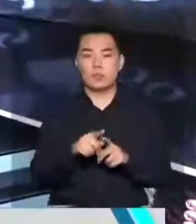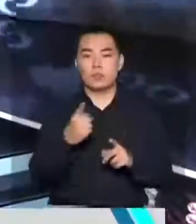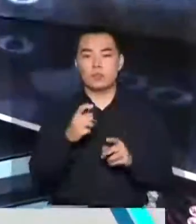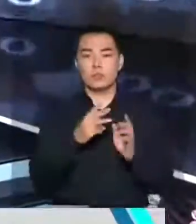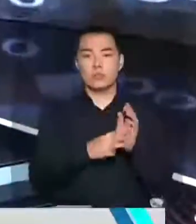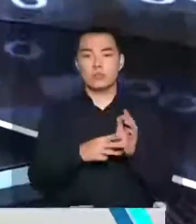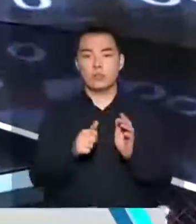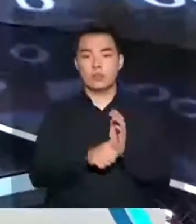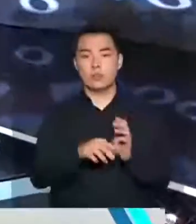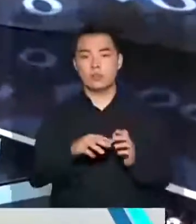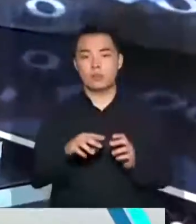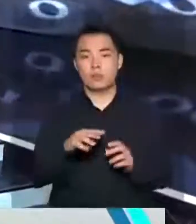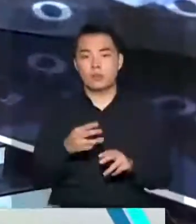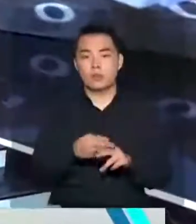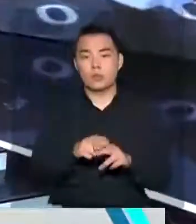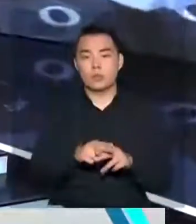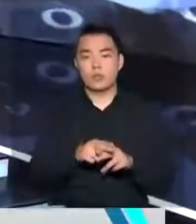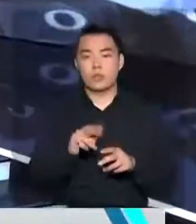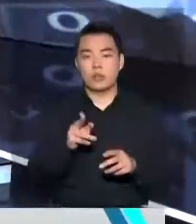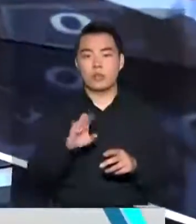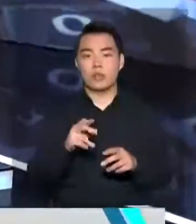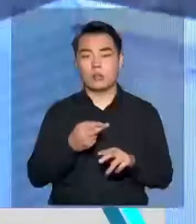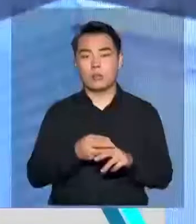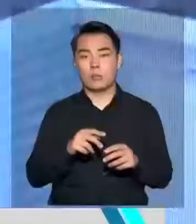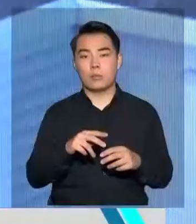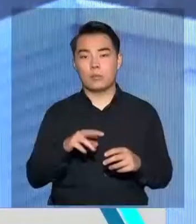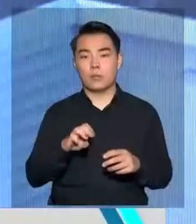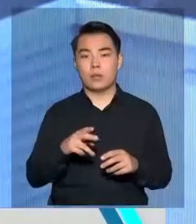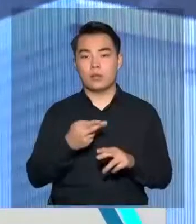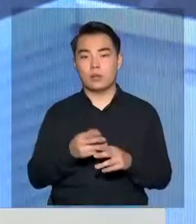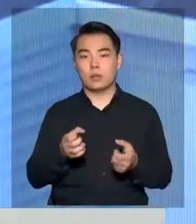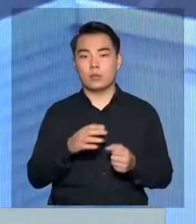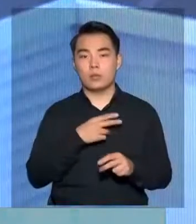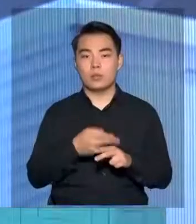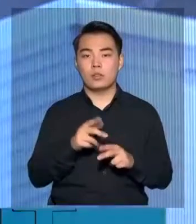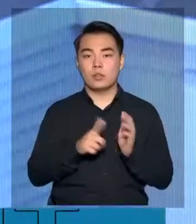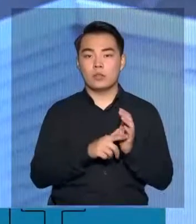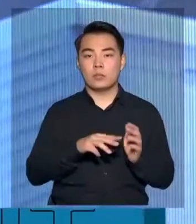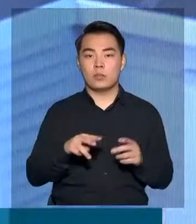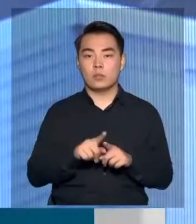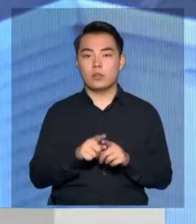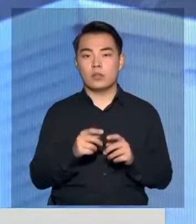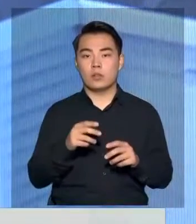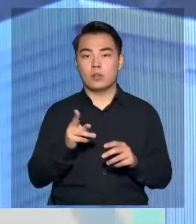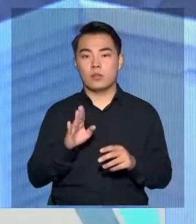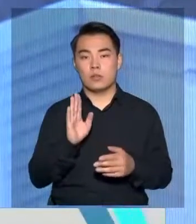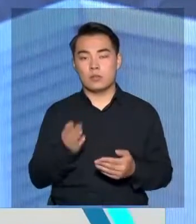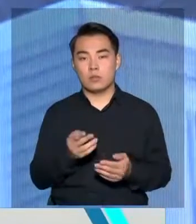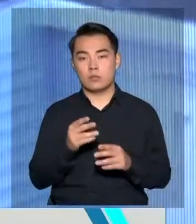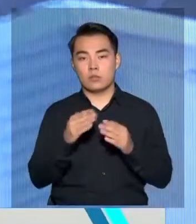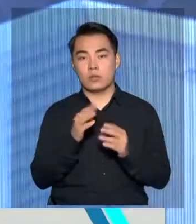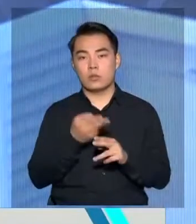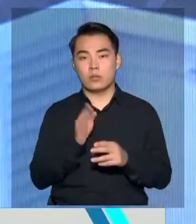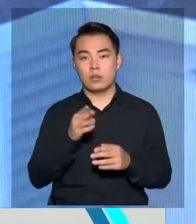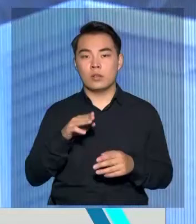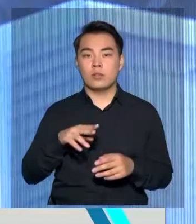шаршы метрді тұрғын үйді пайдалануға берілді. Ол 1,7 миллион пәтер деп есептеледі. Бұл көрсеткіш біз